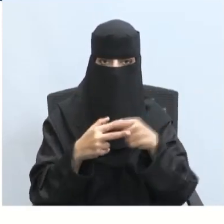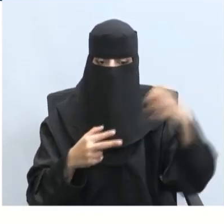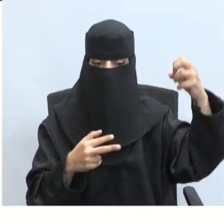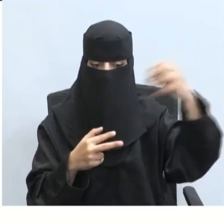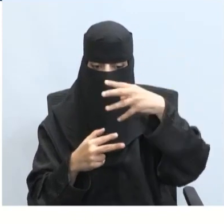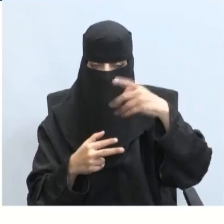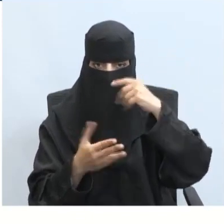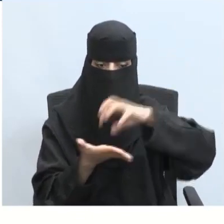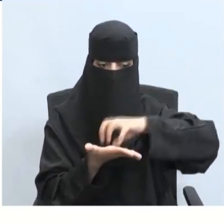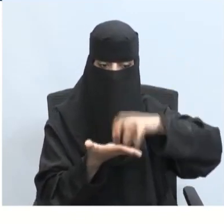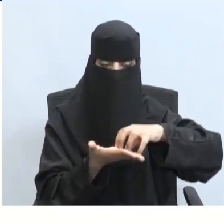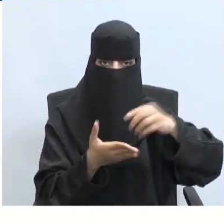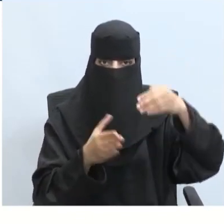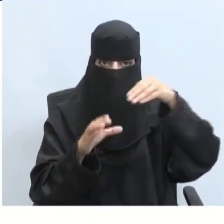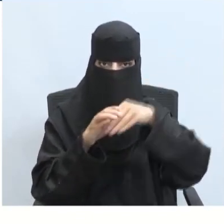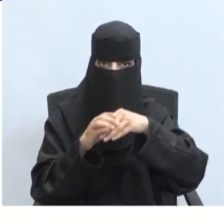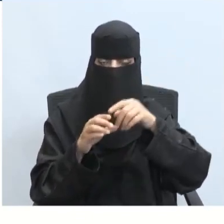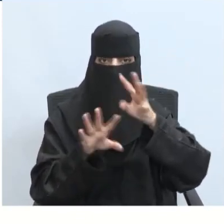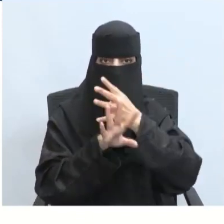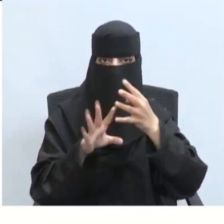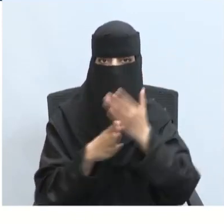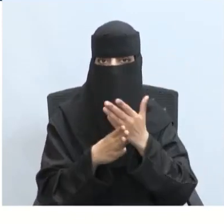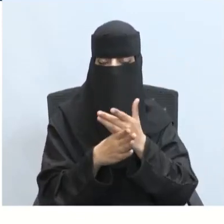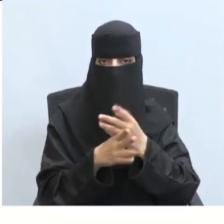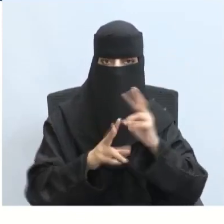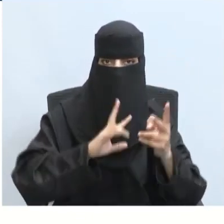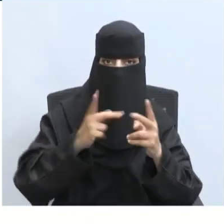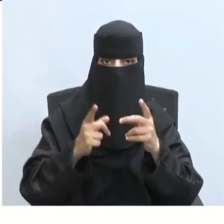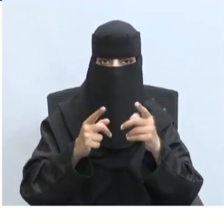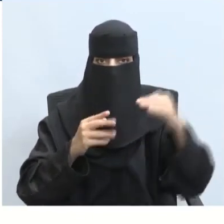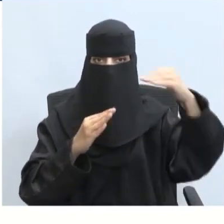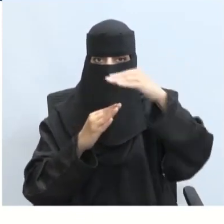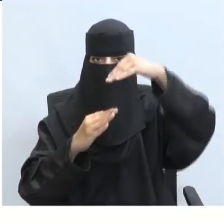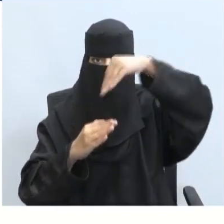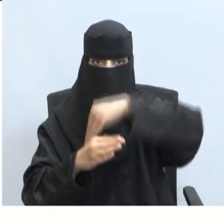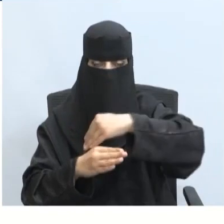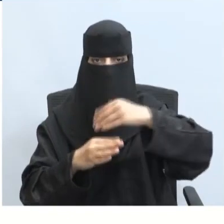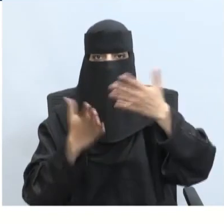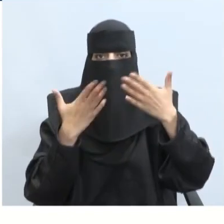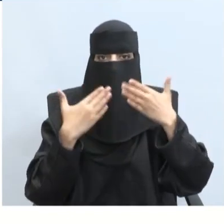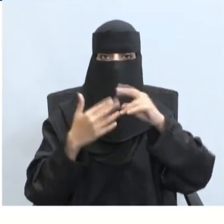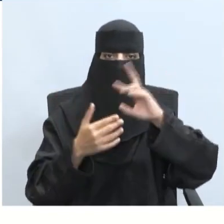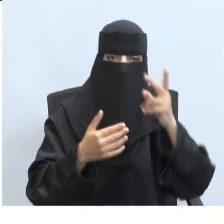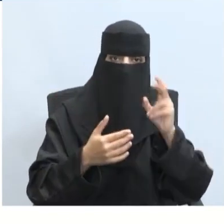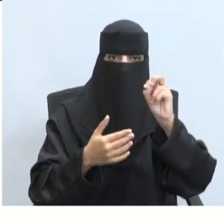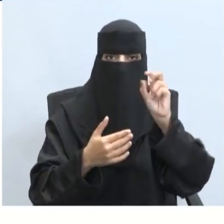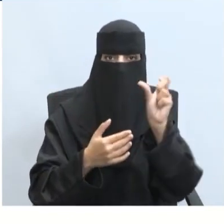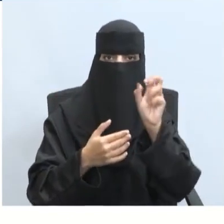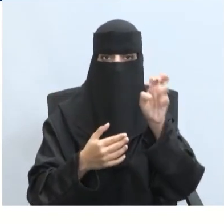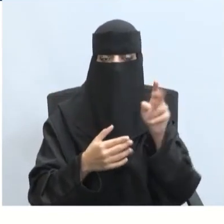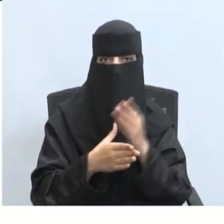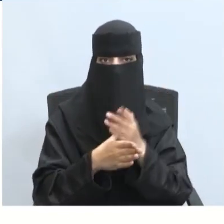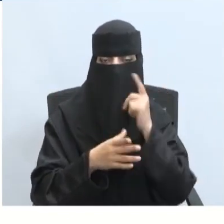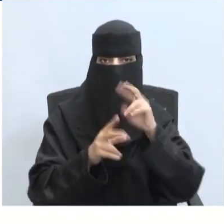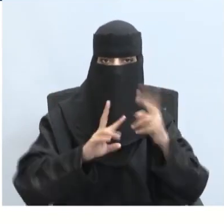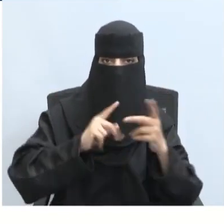حينما تنتقل نحو الشبكيه اذا لان الفرق بين معامل انكسار القرنيه الهواء اكبر من اي فرق